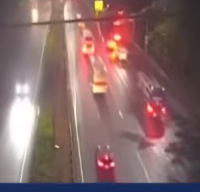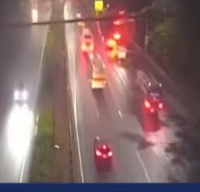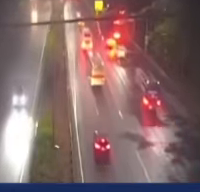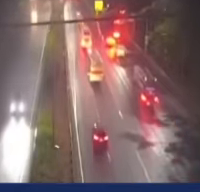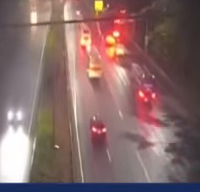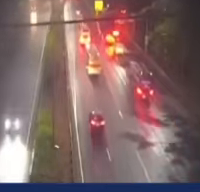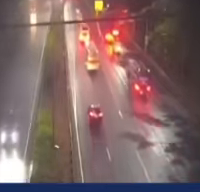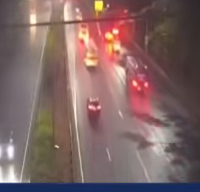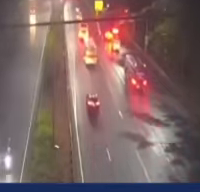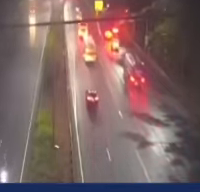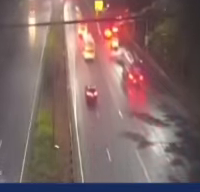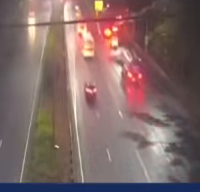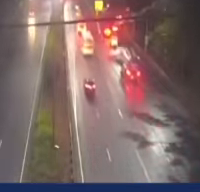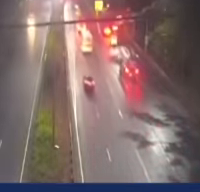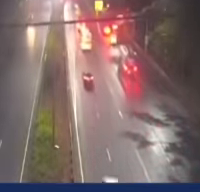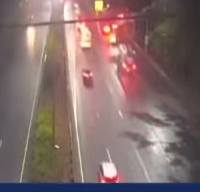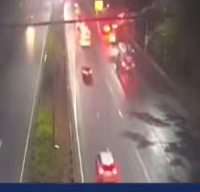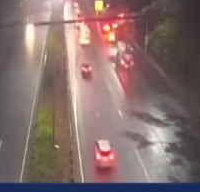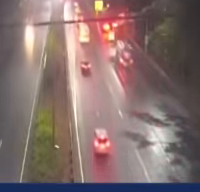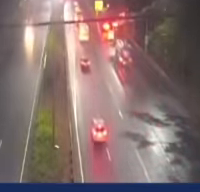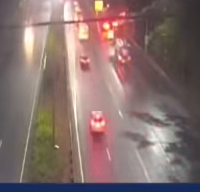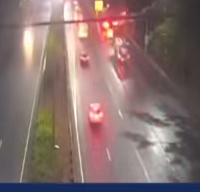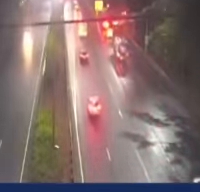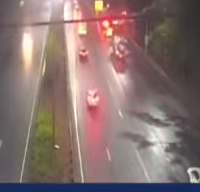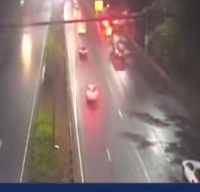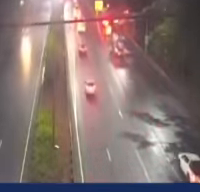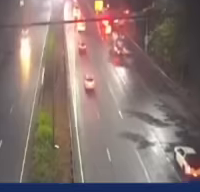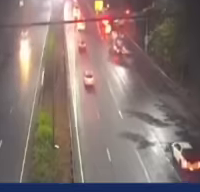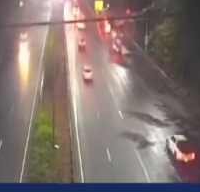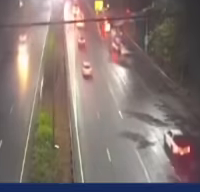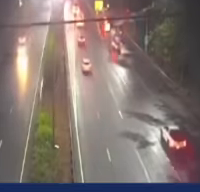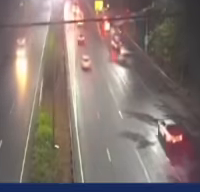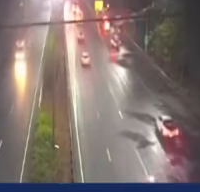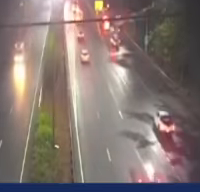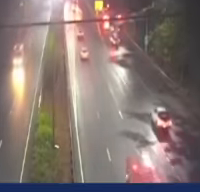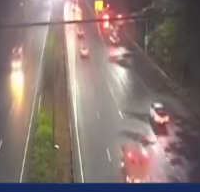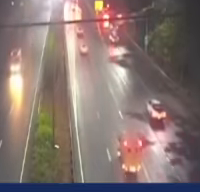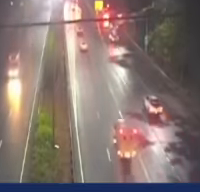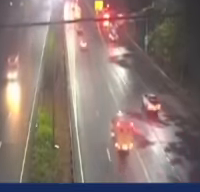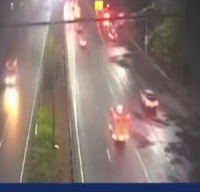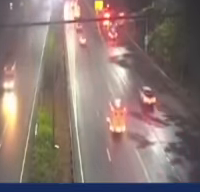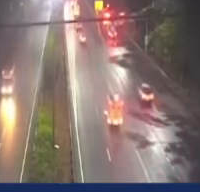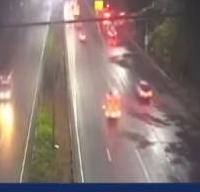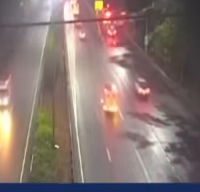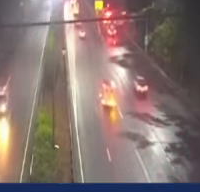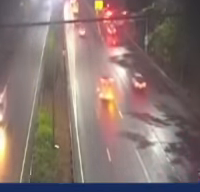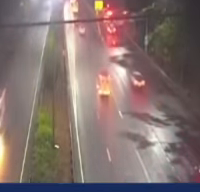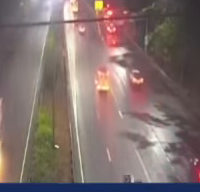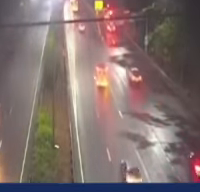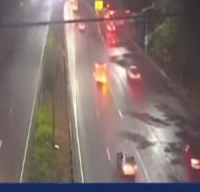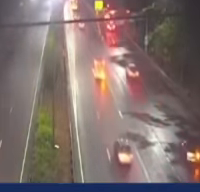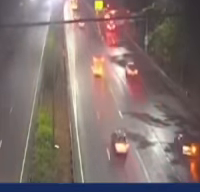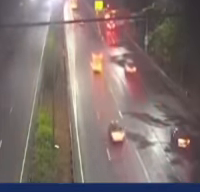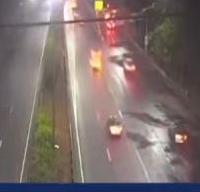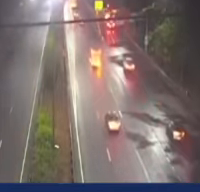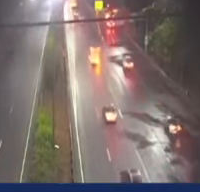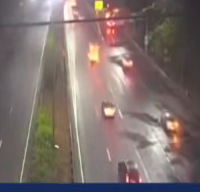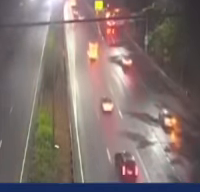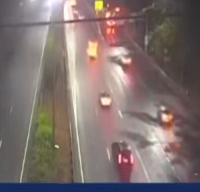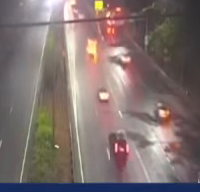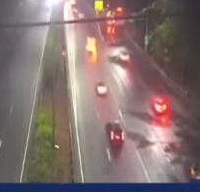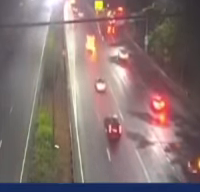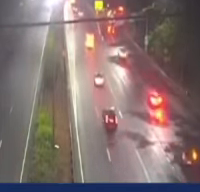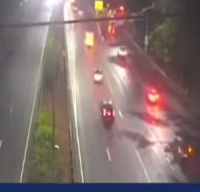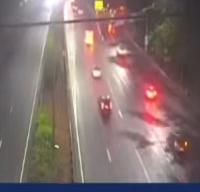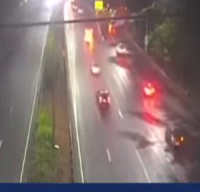sa Balintawak area papasok sa toll plaza nitong Balintawak. Napakarami kasi ng sasakyan na pauwi ngayon patungo ng norte. Mga nasa